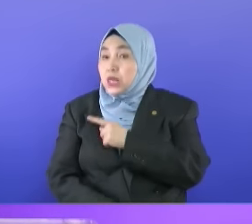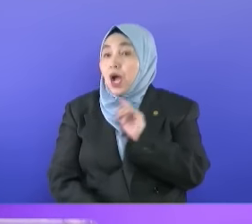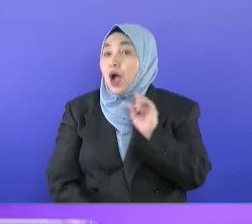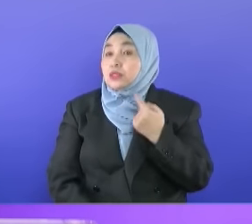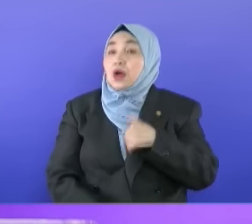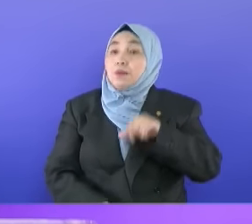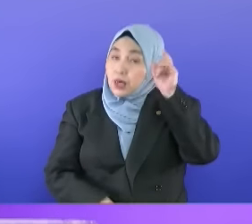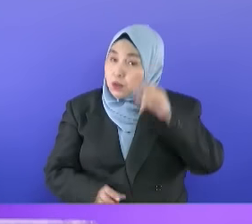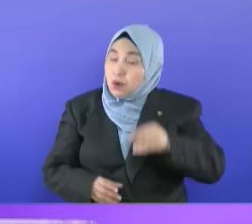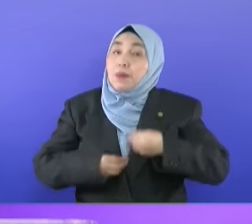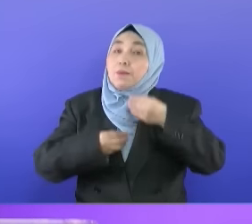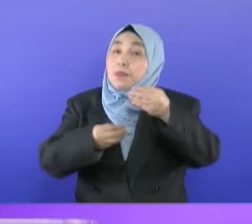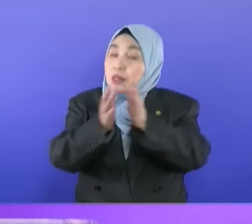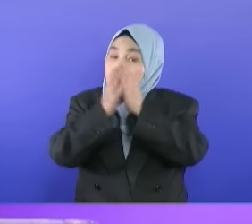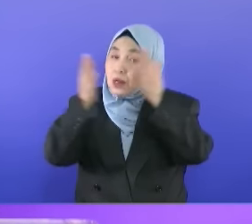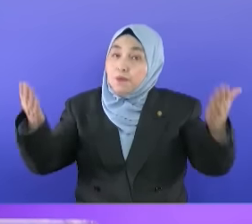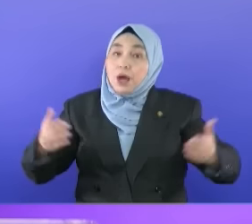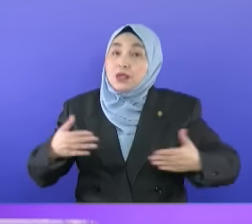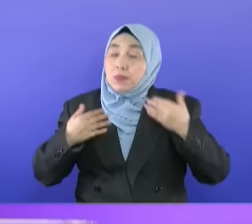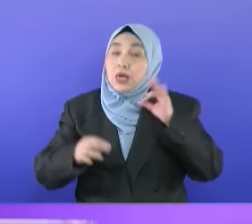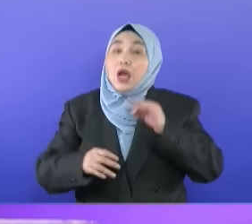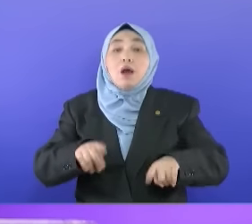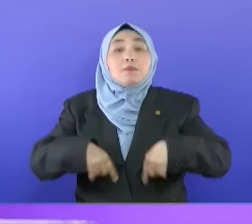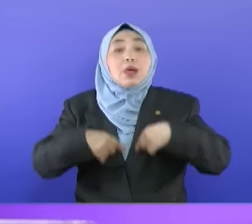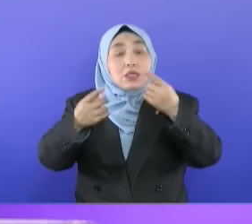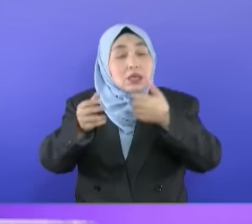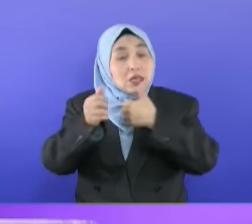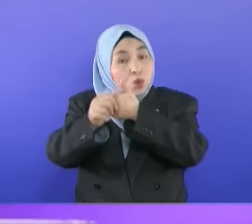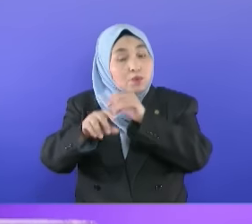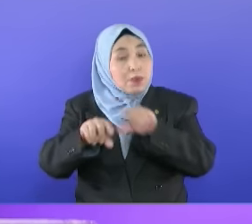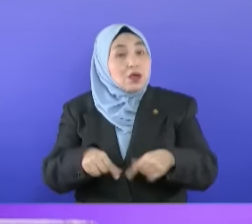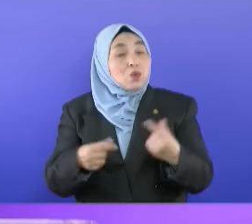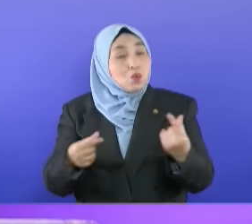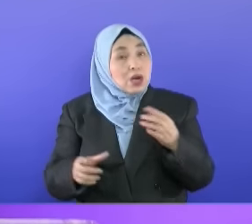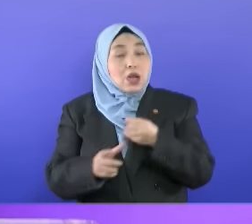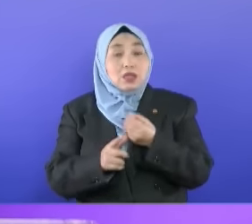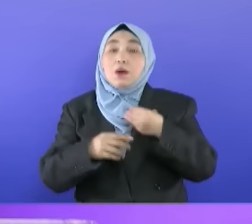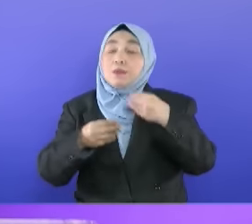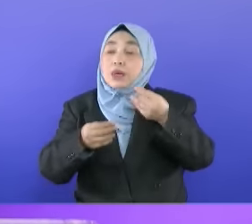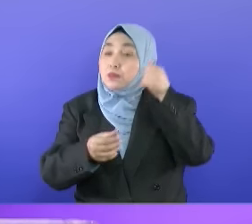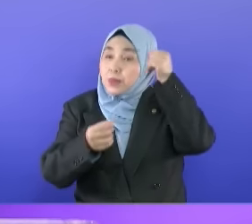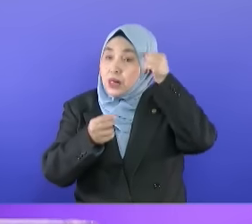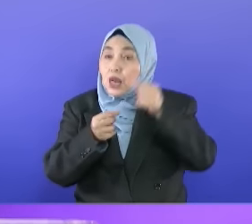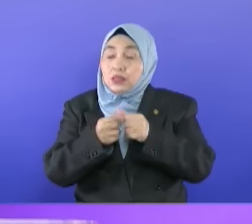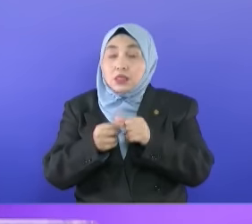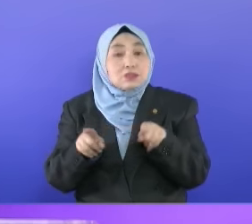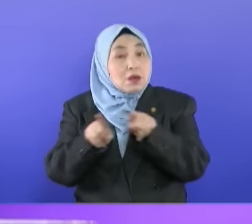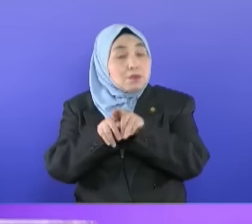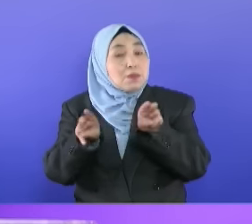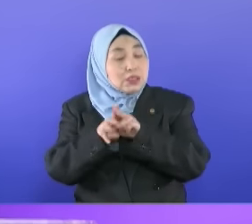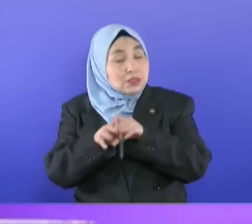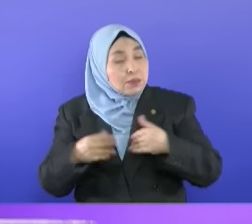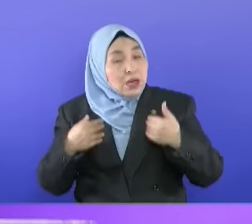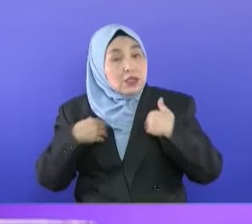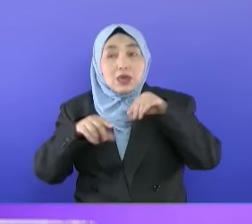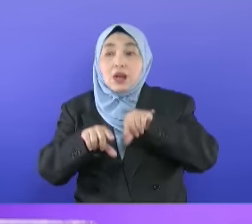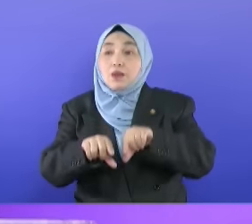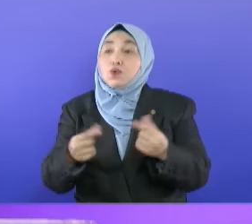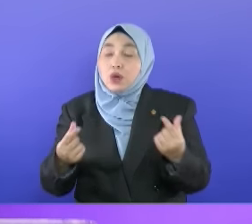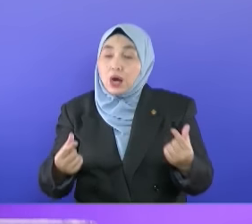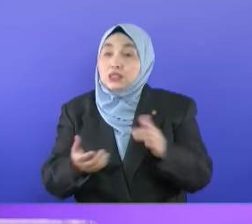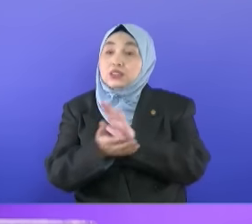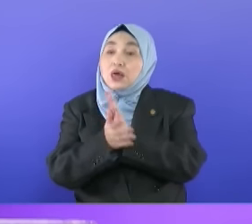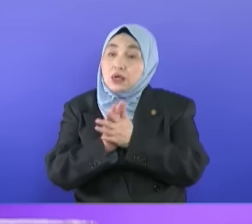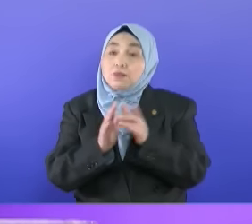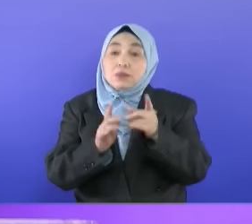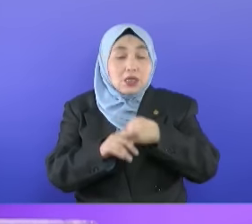memberikan kabar gembira kalau pergi Kalau ikut pada Quran ataupun memberi peringatan sebagaimana yang ada di dalam Alquran jadi